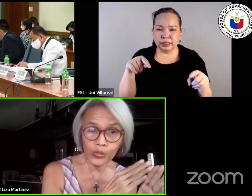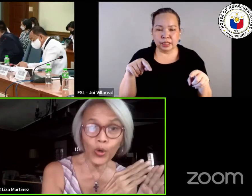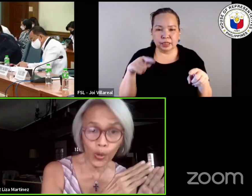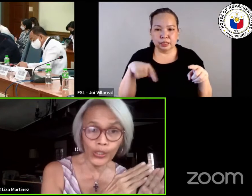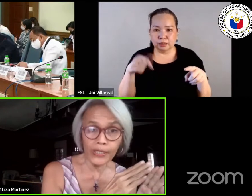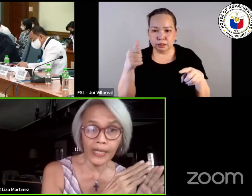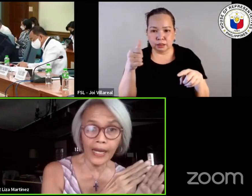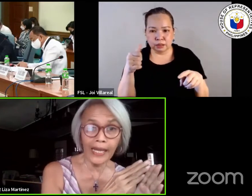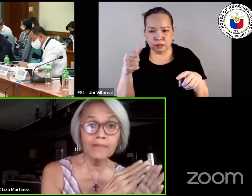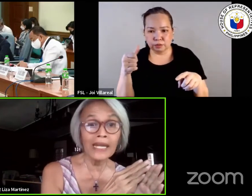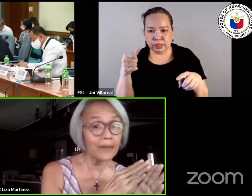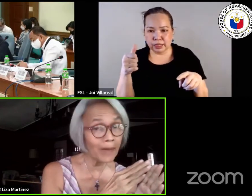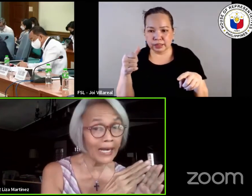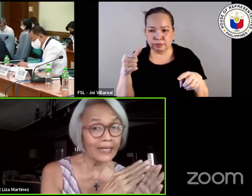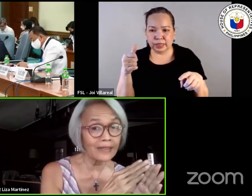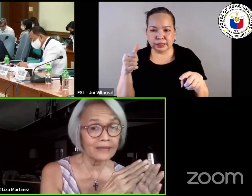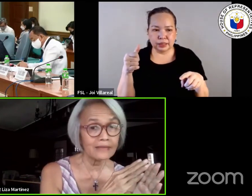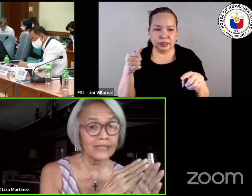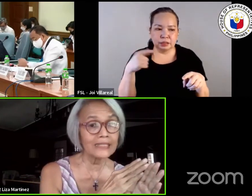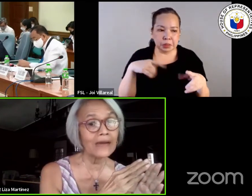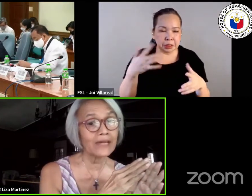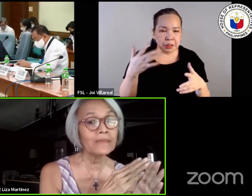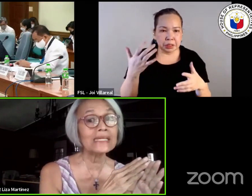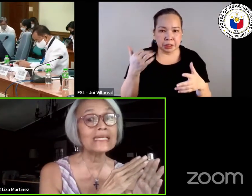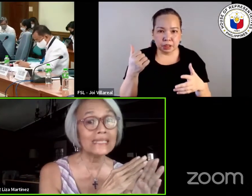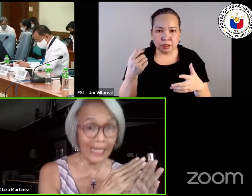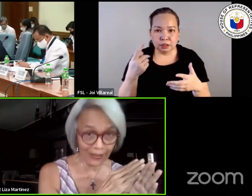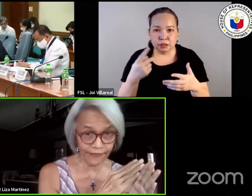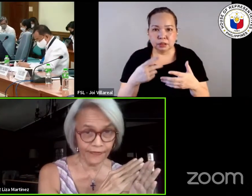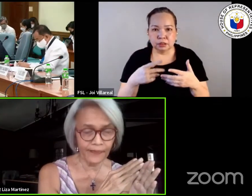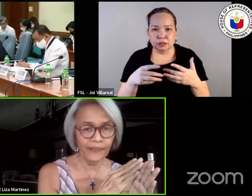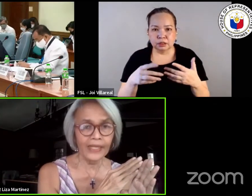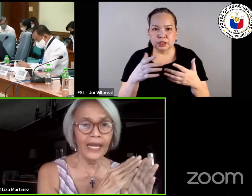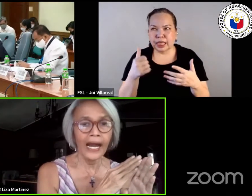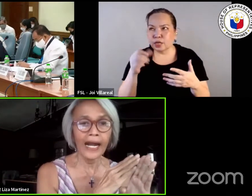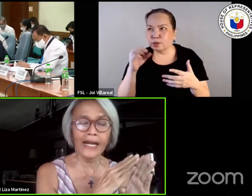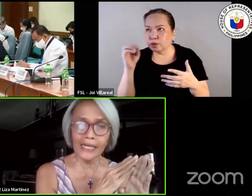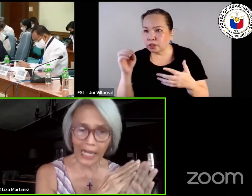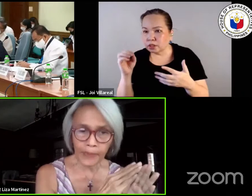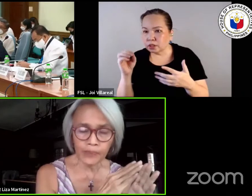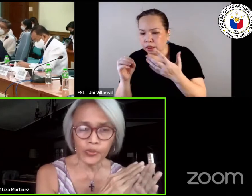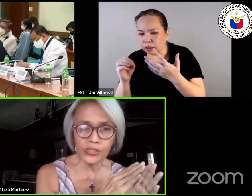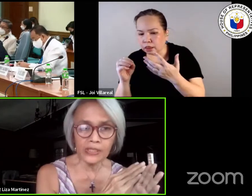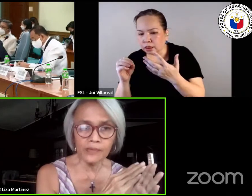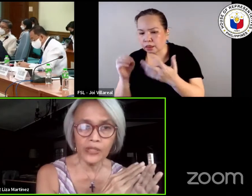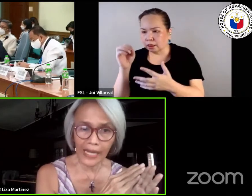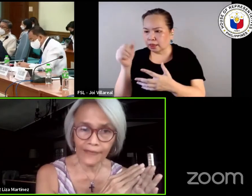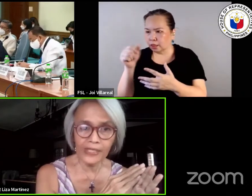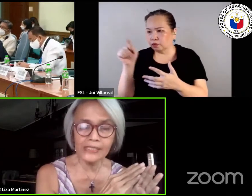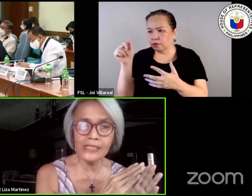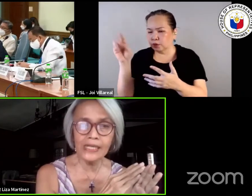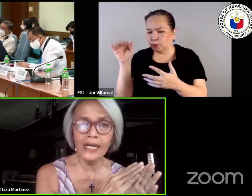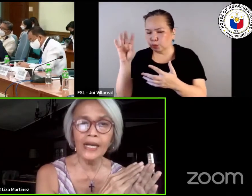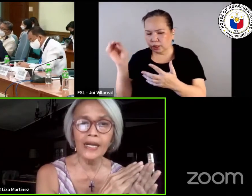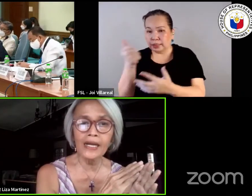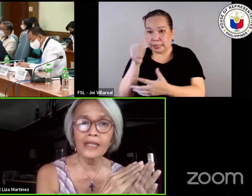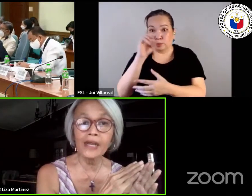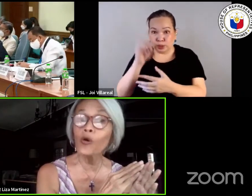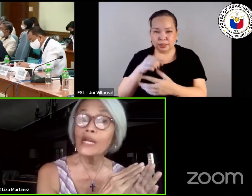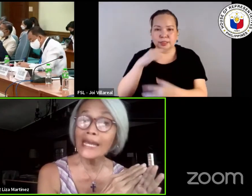10 doon ay malamang tinatawag namin deaf. Ang kahirapan po sa demographics